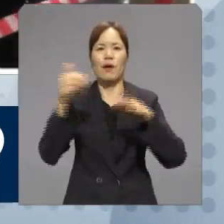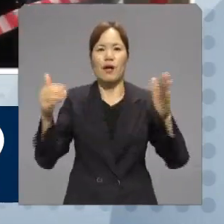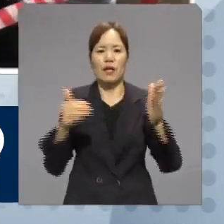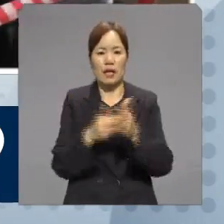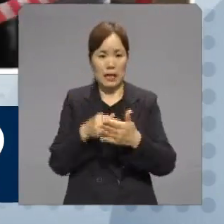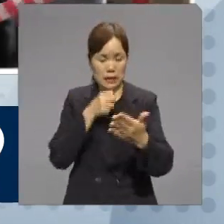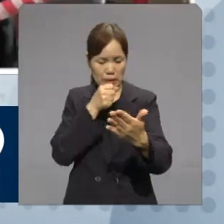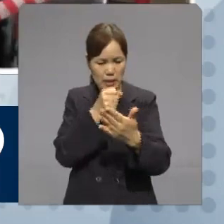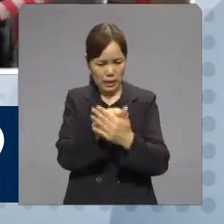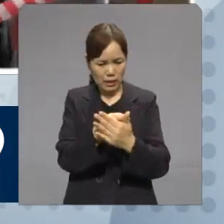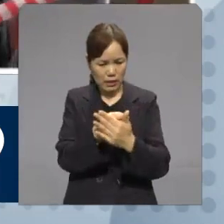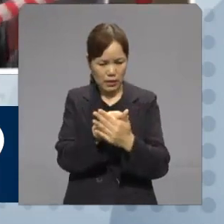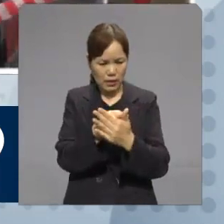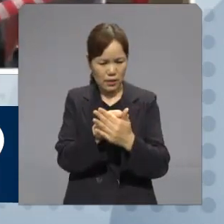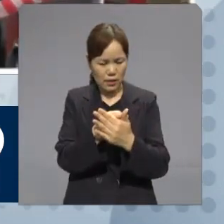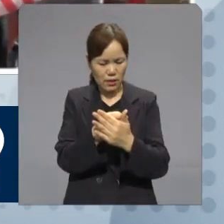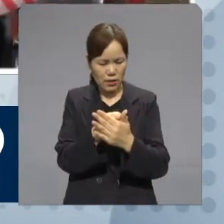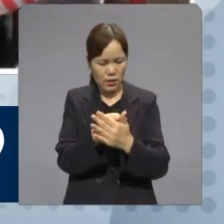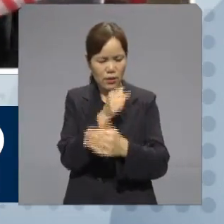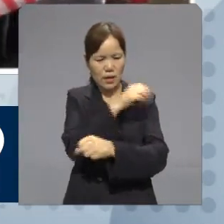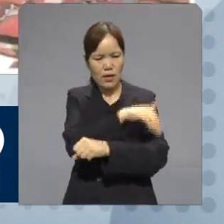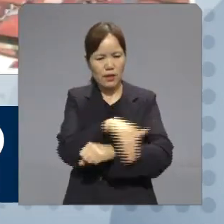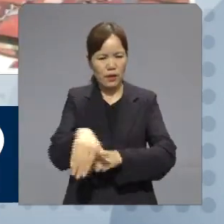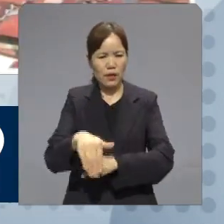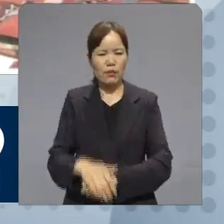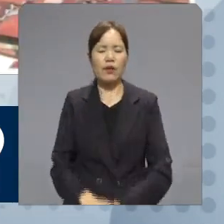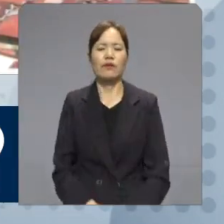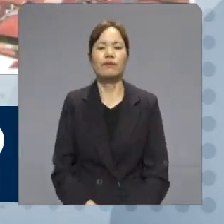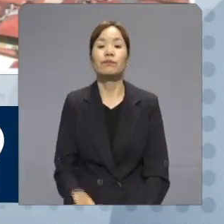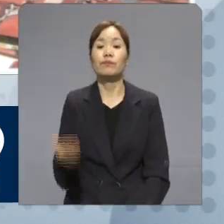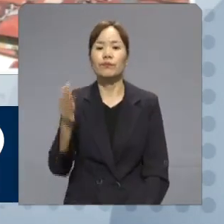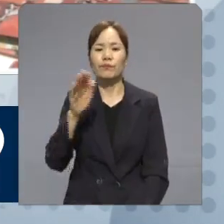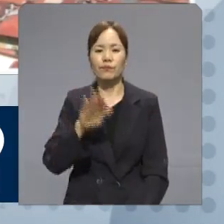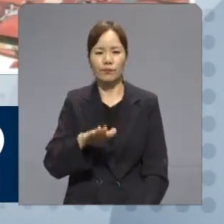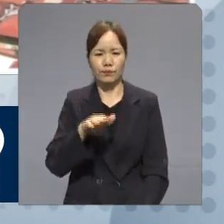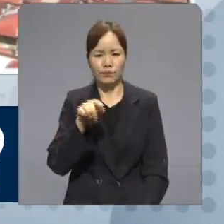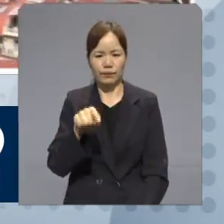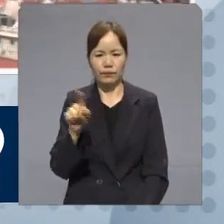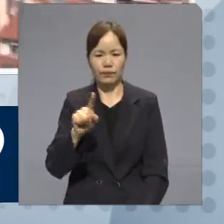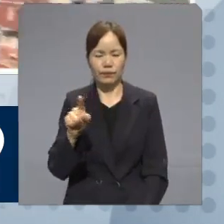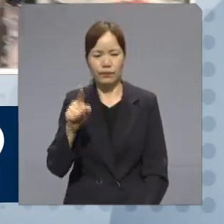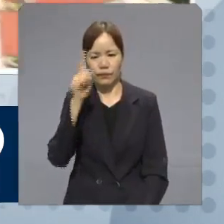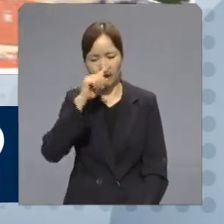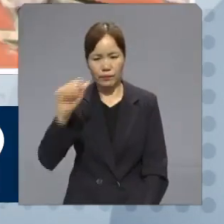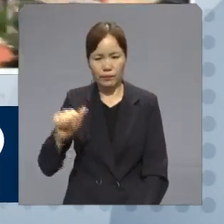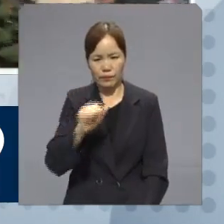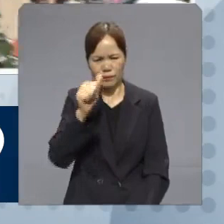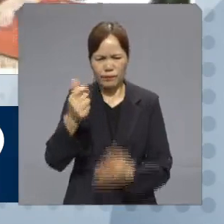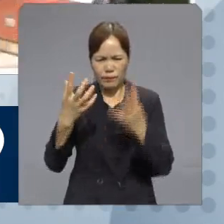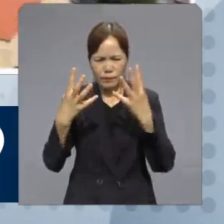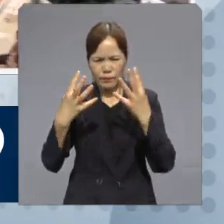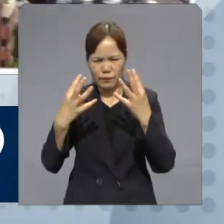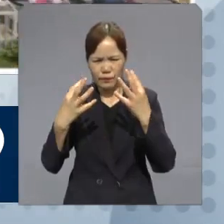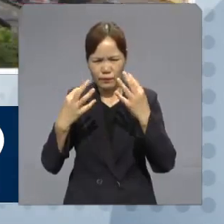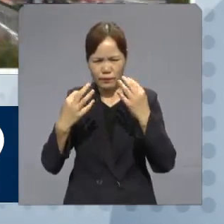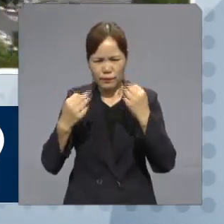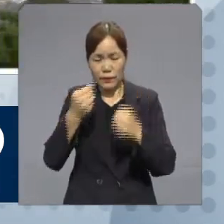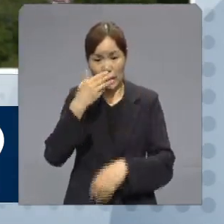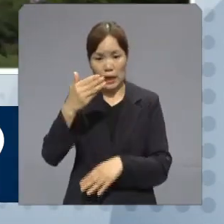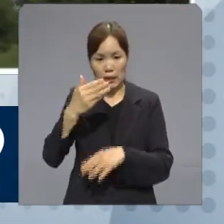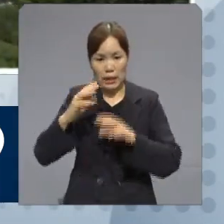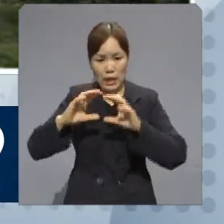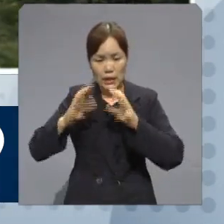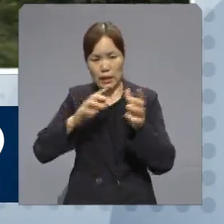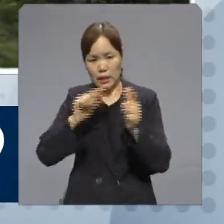결정이 되도록 하는 계획을 갖고 있습니다만 다만 이것이 아 아시아의 많은 유력한 국가들이 국가적